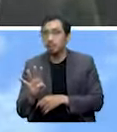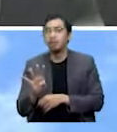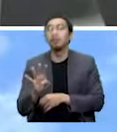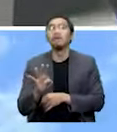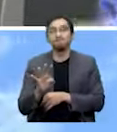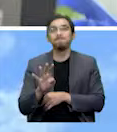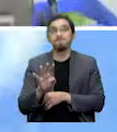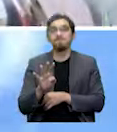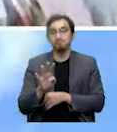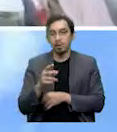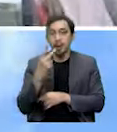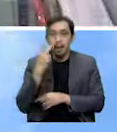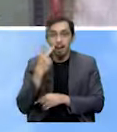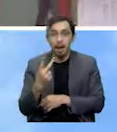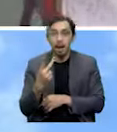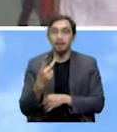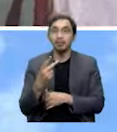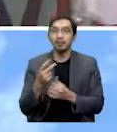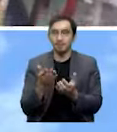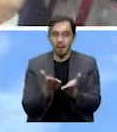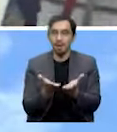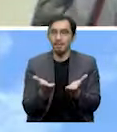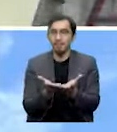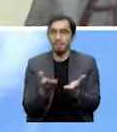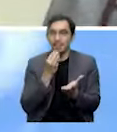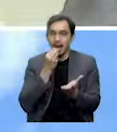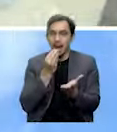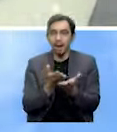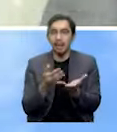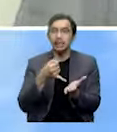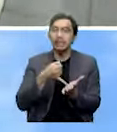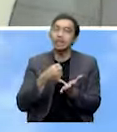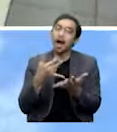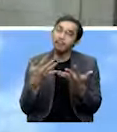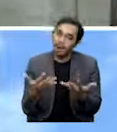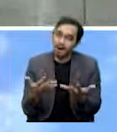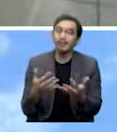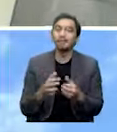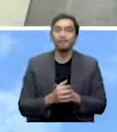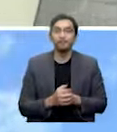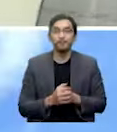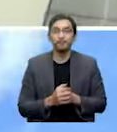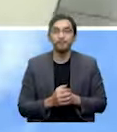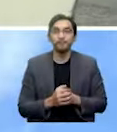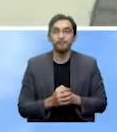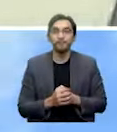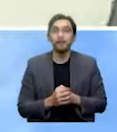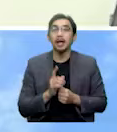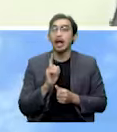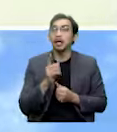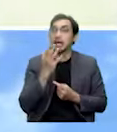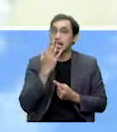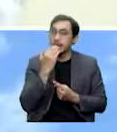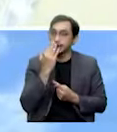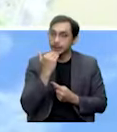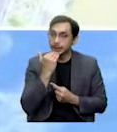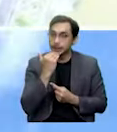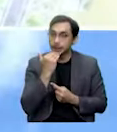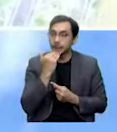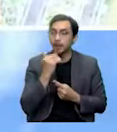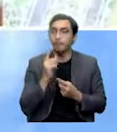sempat melihat apa saja isi dari menu yang diberikan kepada siswa dan juga siswi, diantaranya adalah nasi yang menjadi pokok, kemudian juga